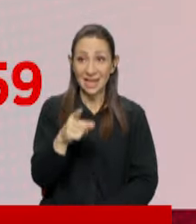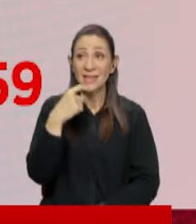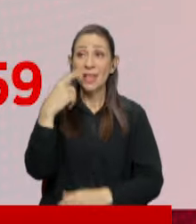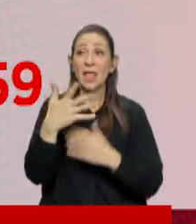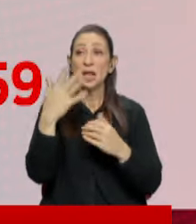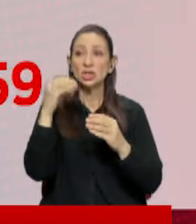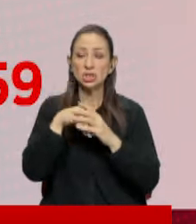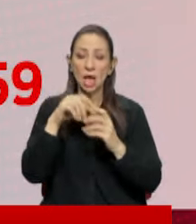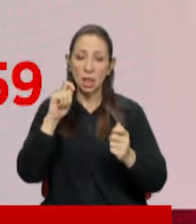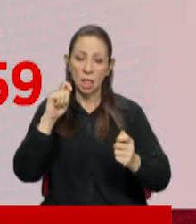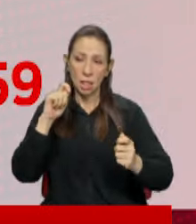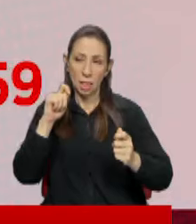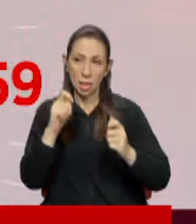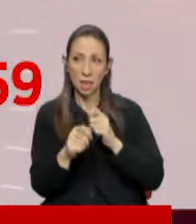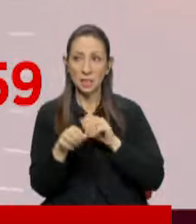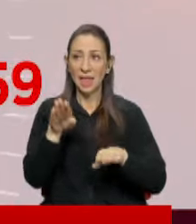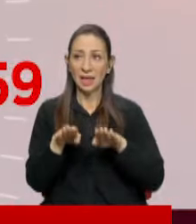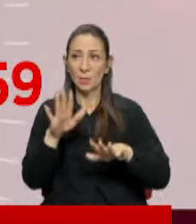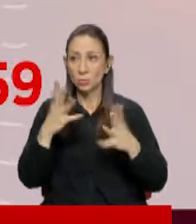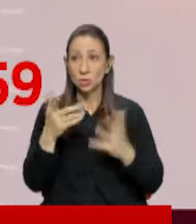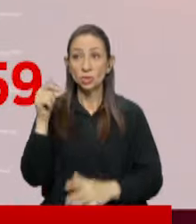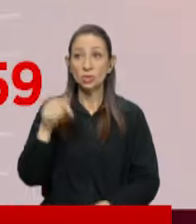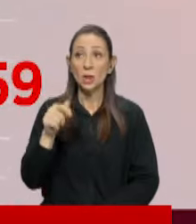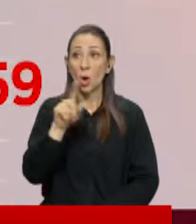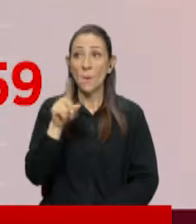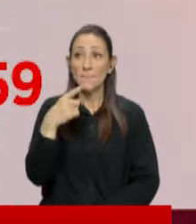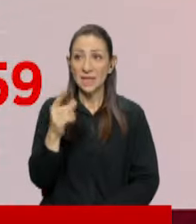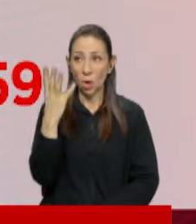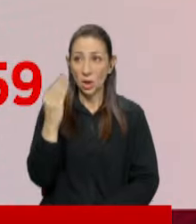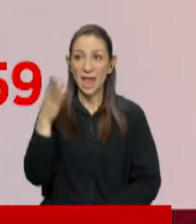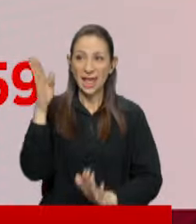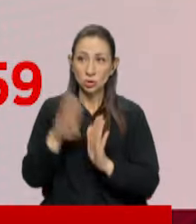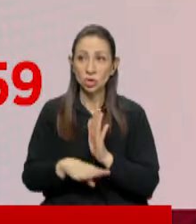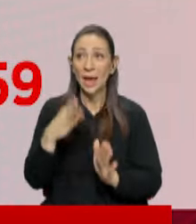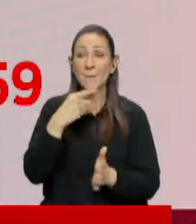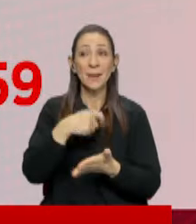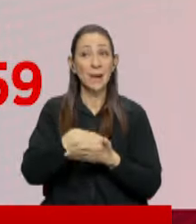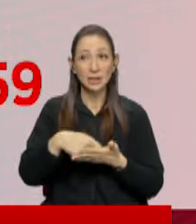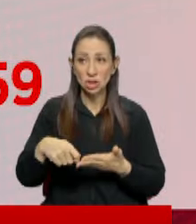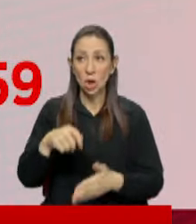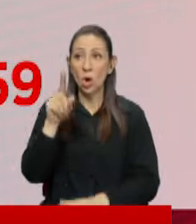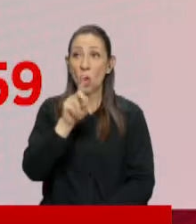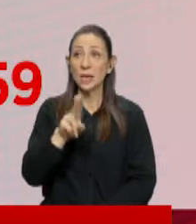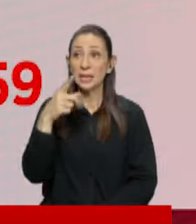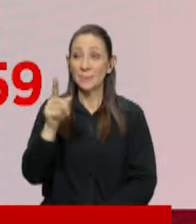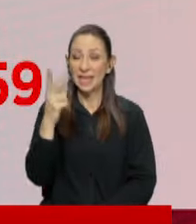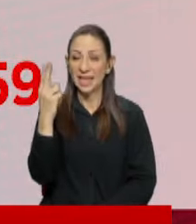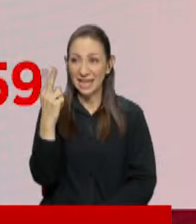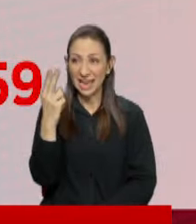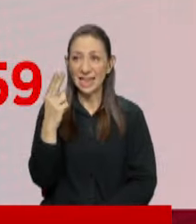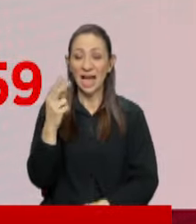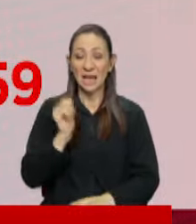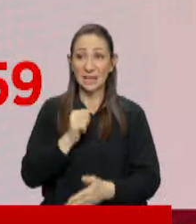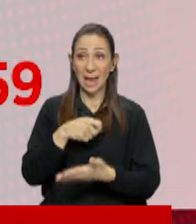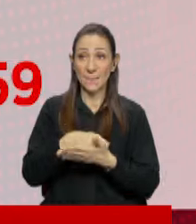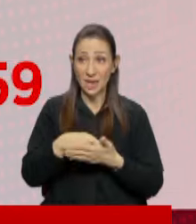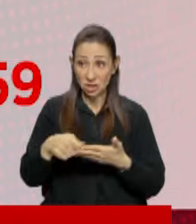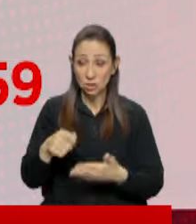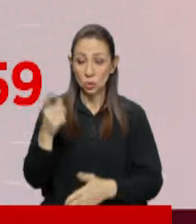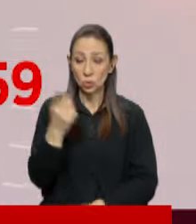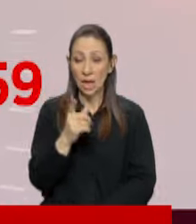içinde oran değişti, denge bozuldu. Şimdi 10 bin lira olan en düşük emekli maaşı 17 bin 2 liralık asgari